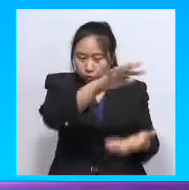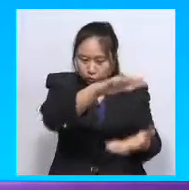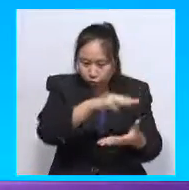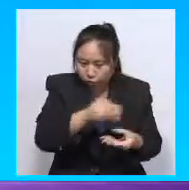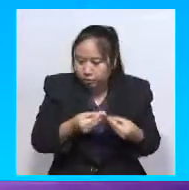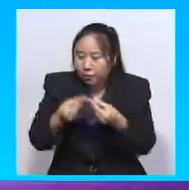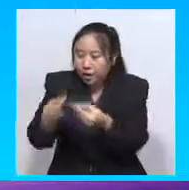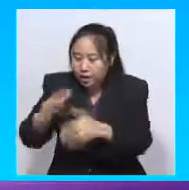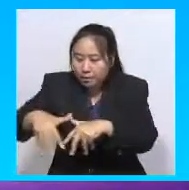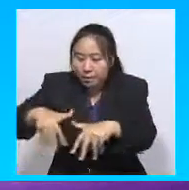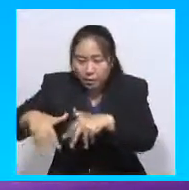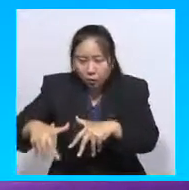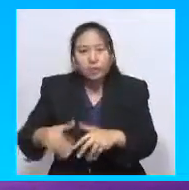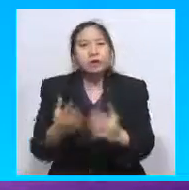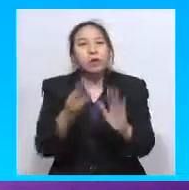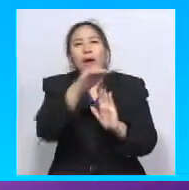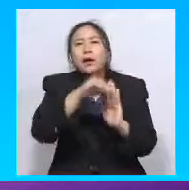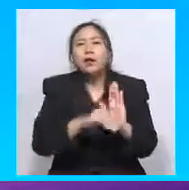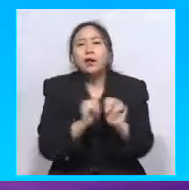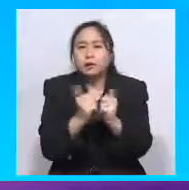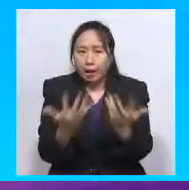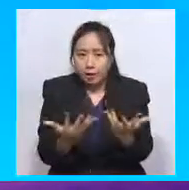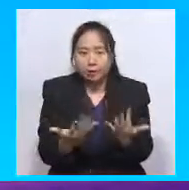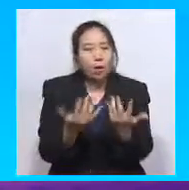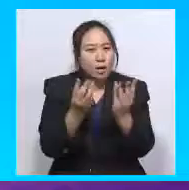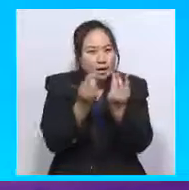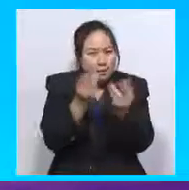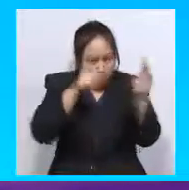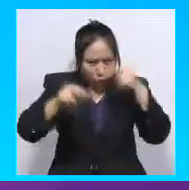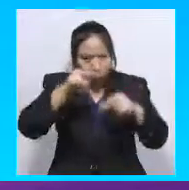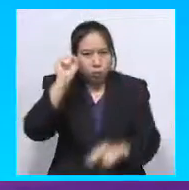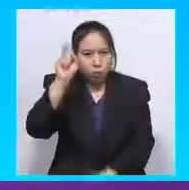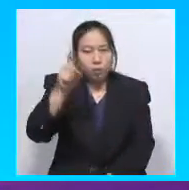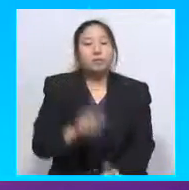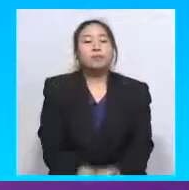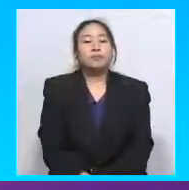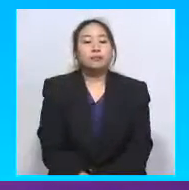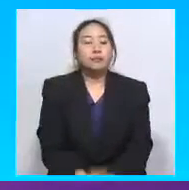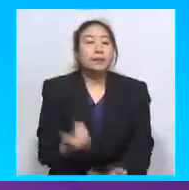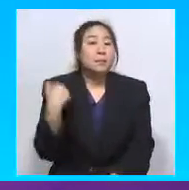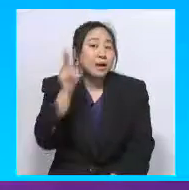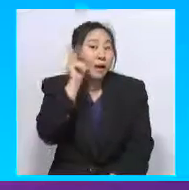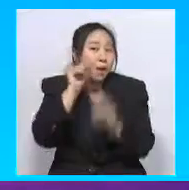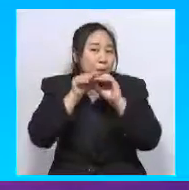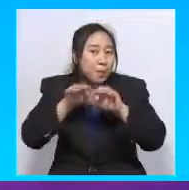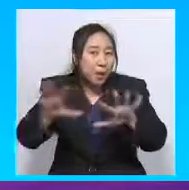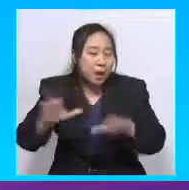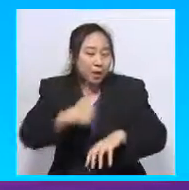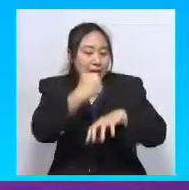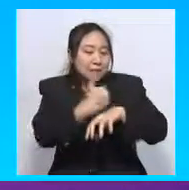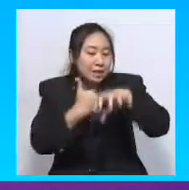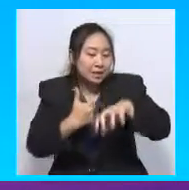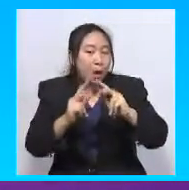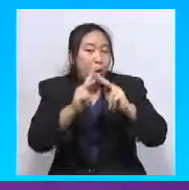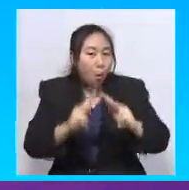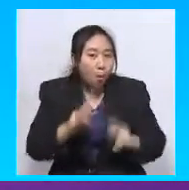ให้กับชาวบ้านว่าขั้นตอนเป็นอย่างไรนะครับซึ่งก็จะเร่งดำเนินการตรวจสอบให้เร็วที่สุดขณะที่กระแสข่าวนะครับตัวของอธิบดีกรมปศุสั